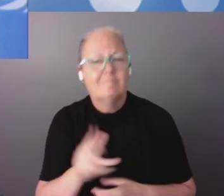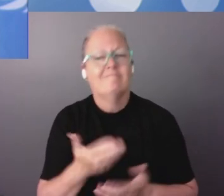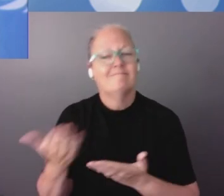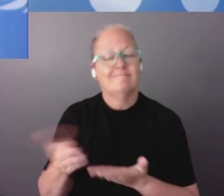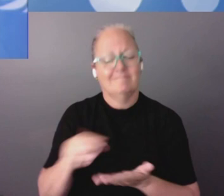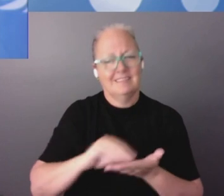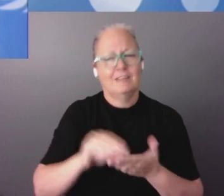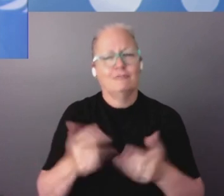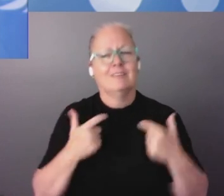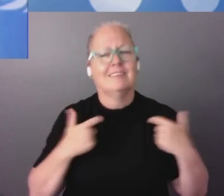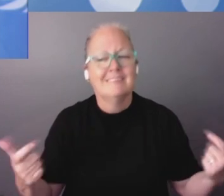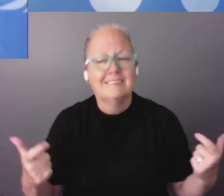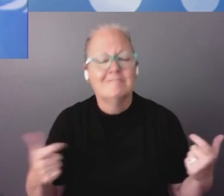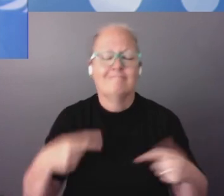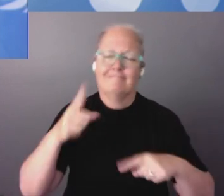言。